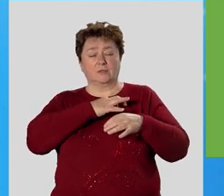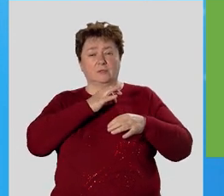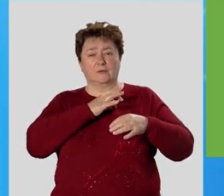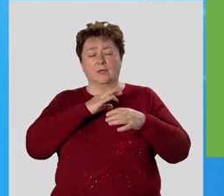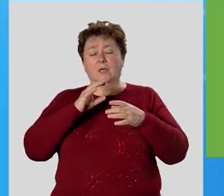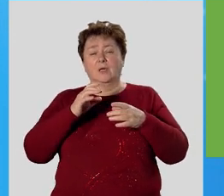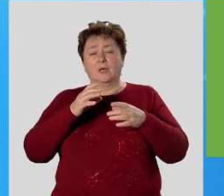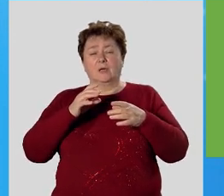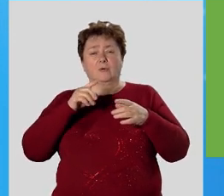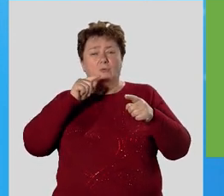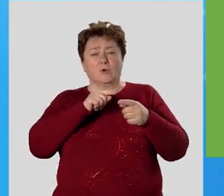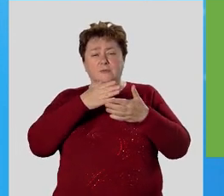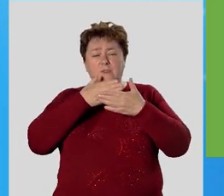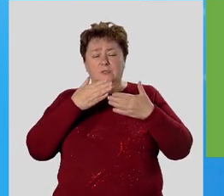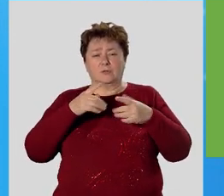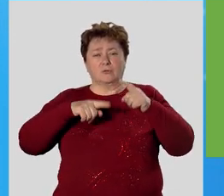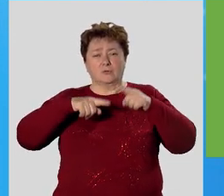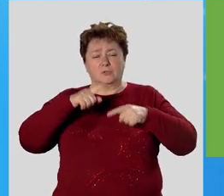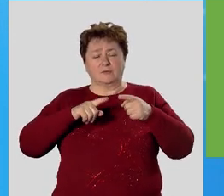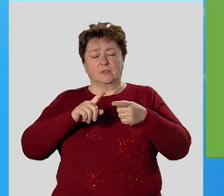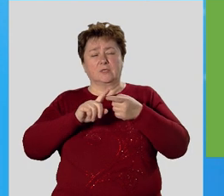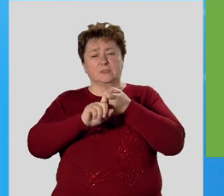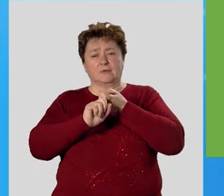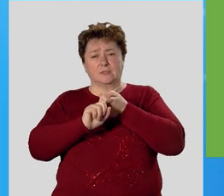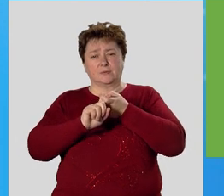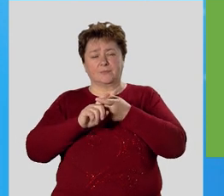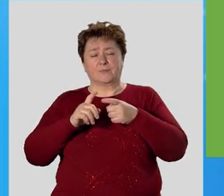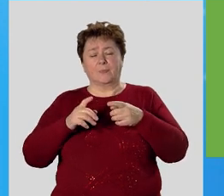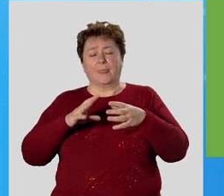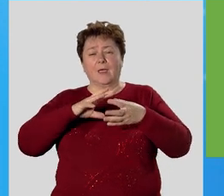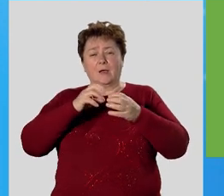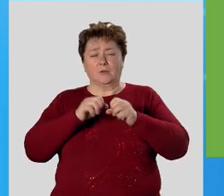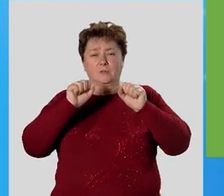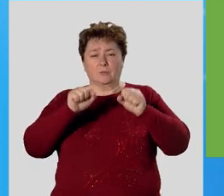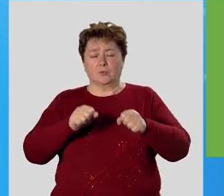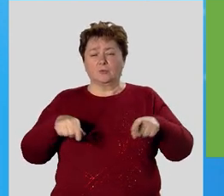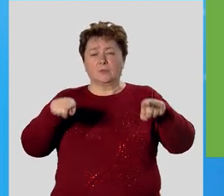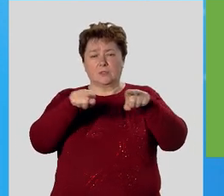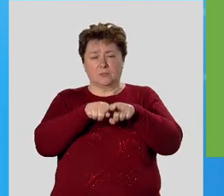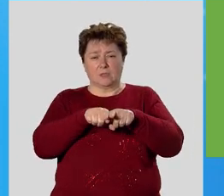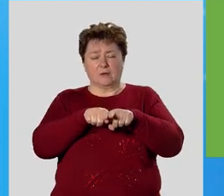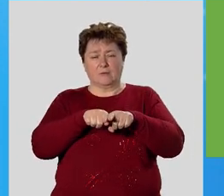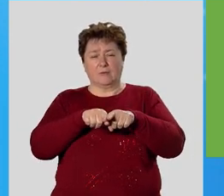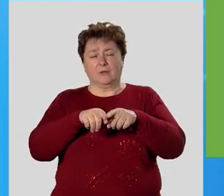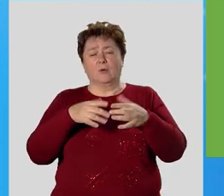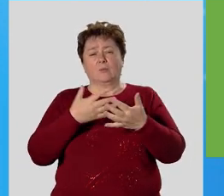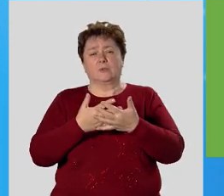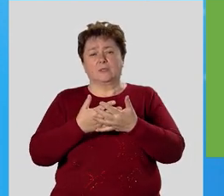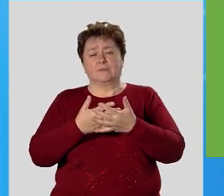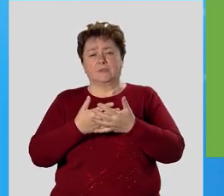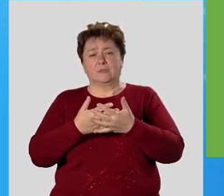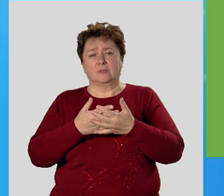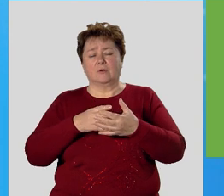всегда указывает на его родственные связи. Количество их может быть одинаковым у